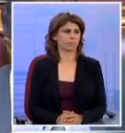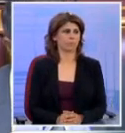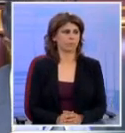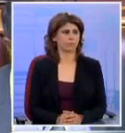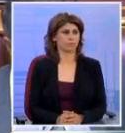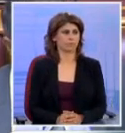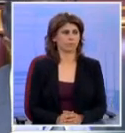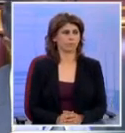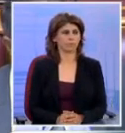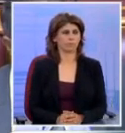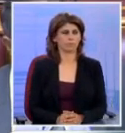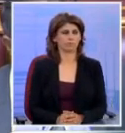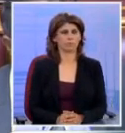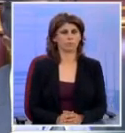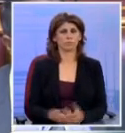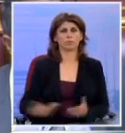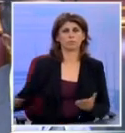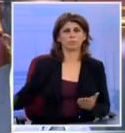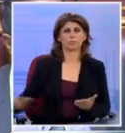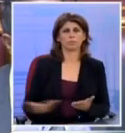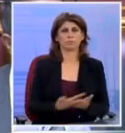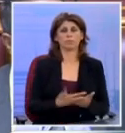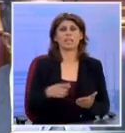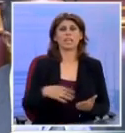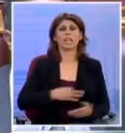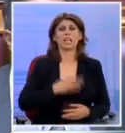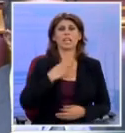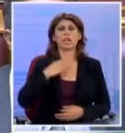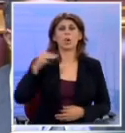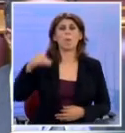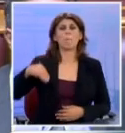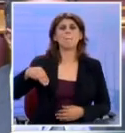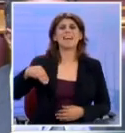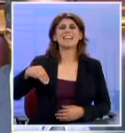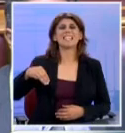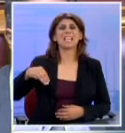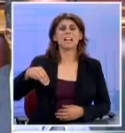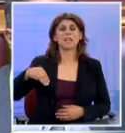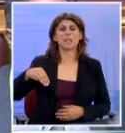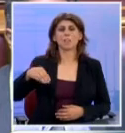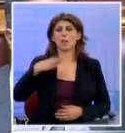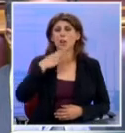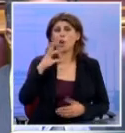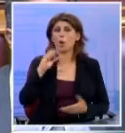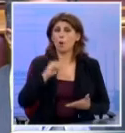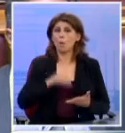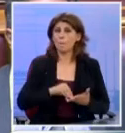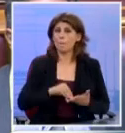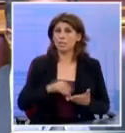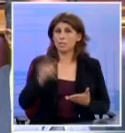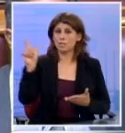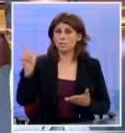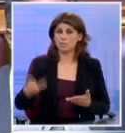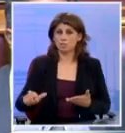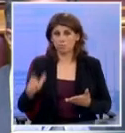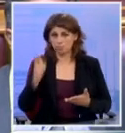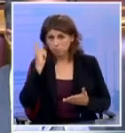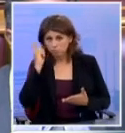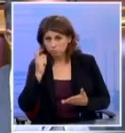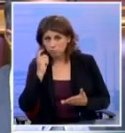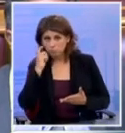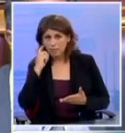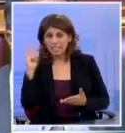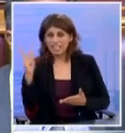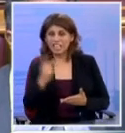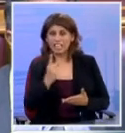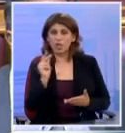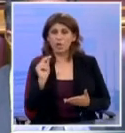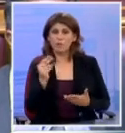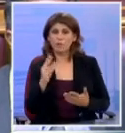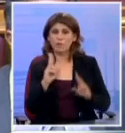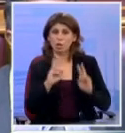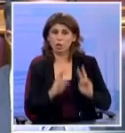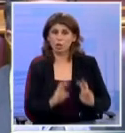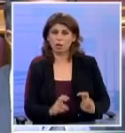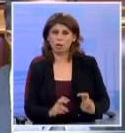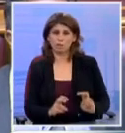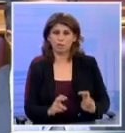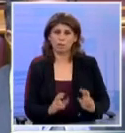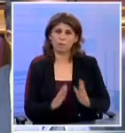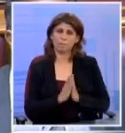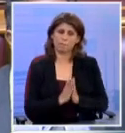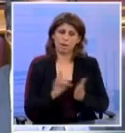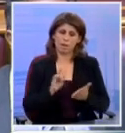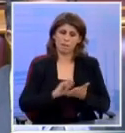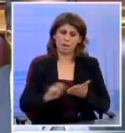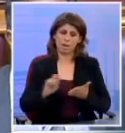την αγωγή του κυρίου Μελισανίδη, γιατί επίσης διεννοήθη να κάνω κοινοβουλευτικό έλεγχο. Παρακαλώ